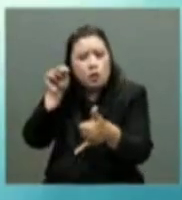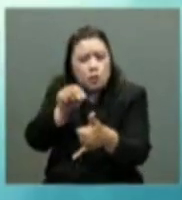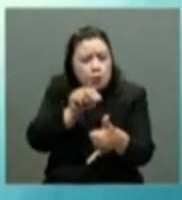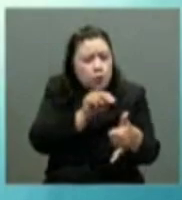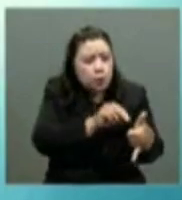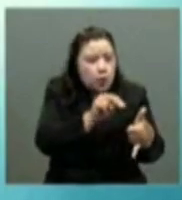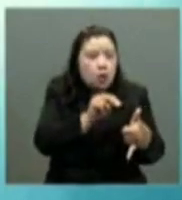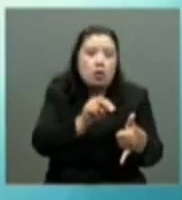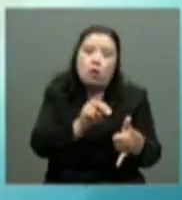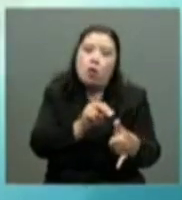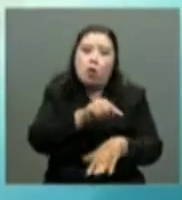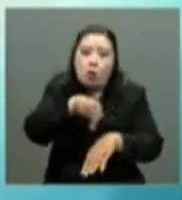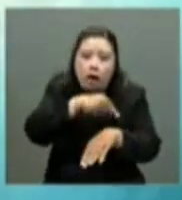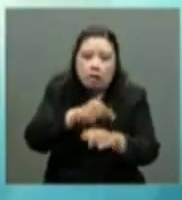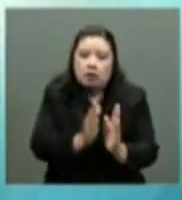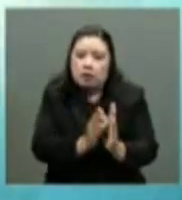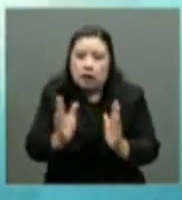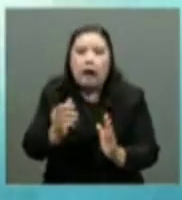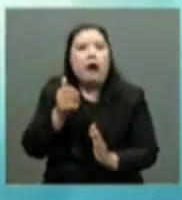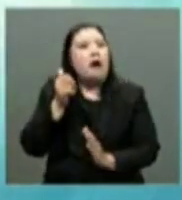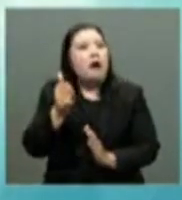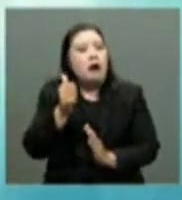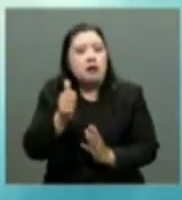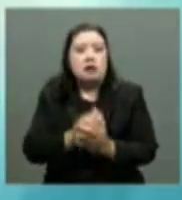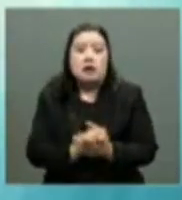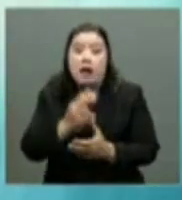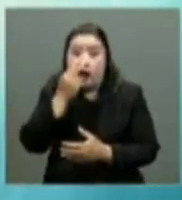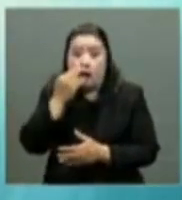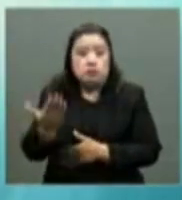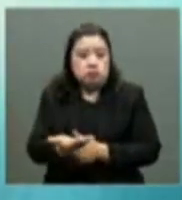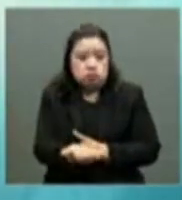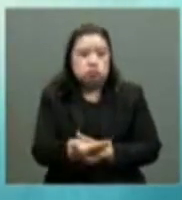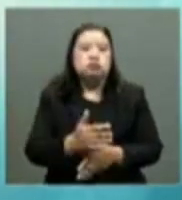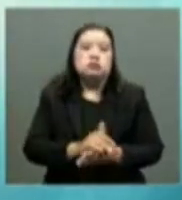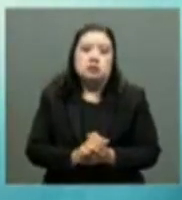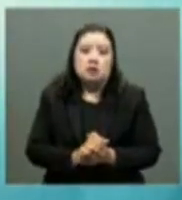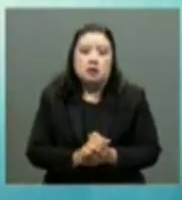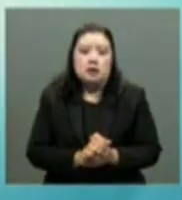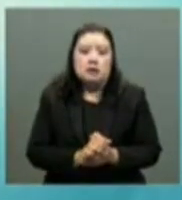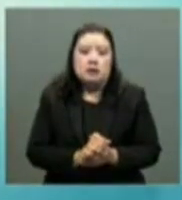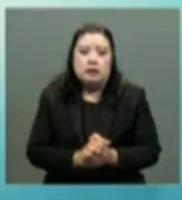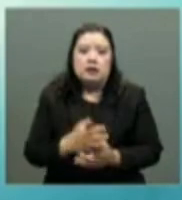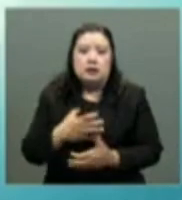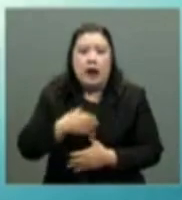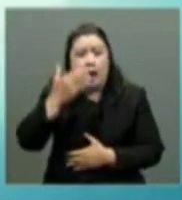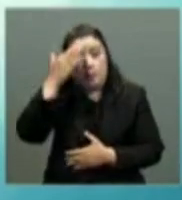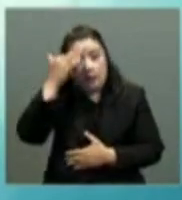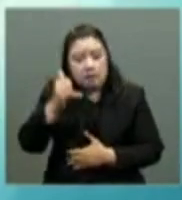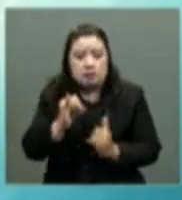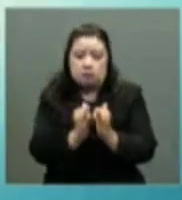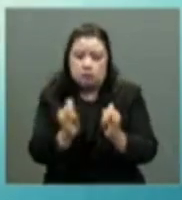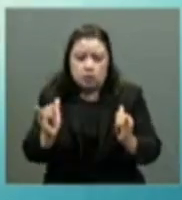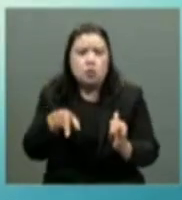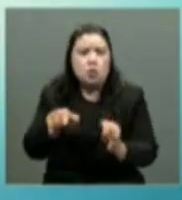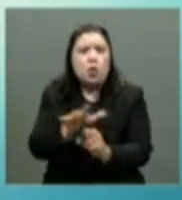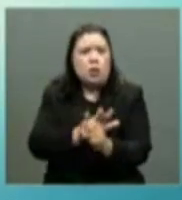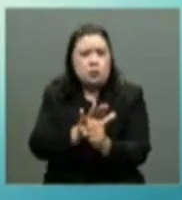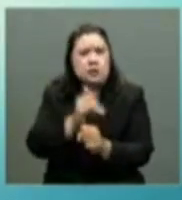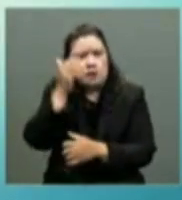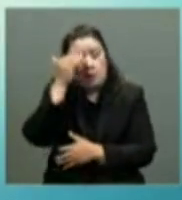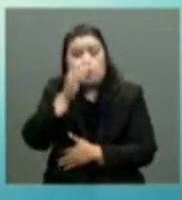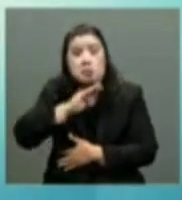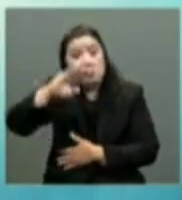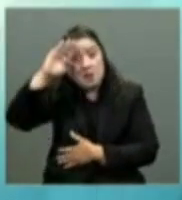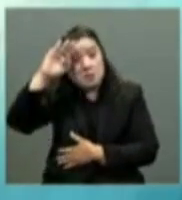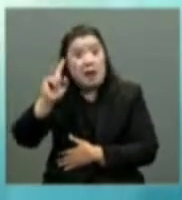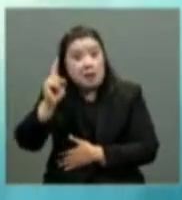ายแต่ละรายไปนะครับตอนนี้ภาพอย่างนี้อยากให้เห็นภาพนี้ไปเรื่อยๆแล้วก็เตียงก็จะพอด้วยสำหรับคนที่จะมาใหม่